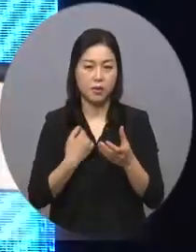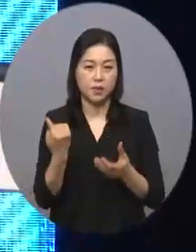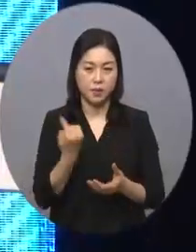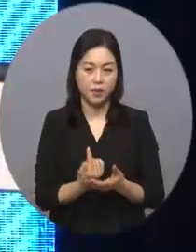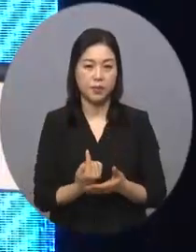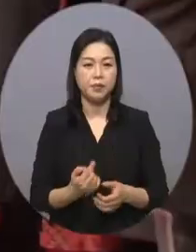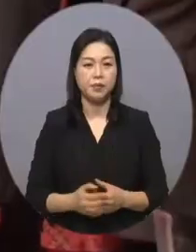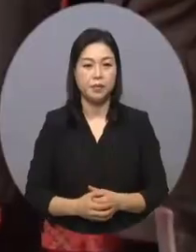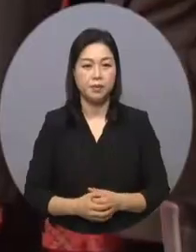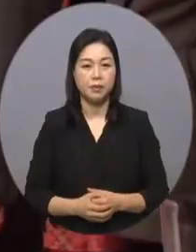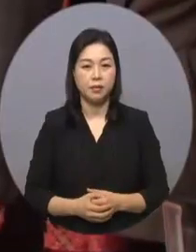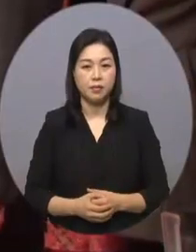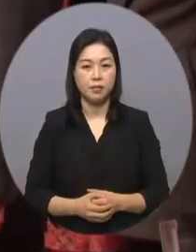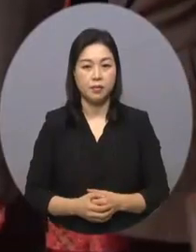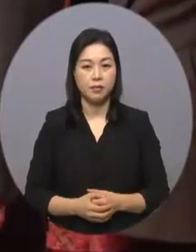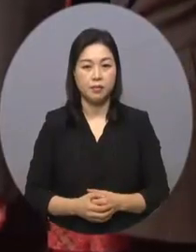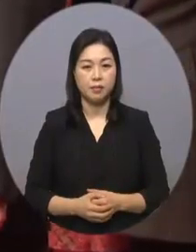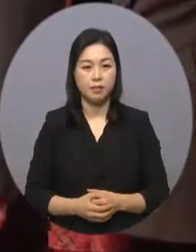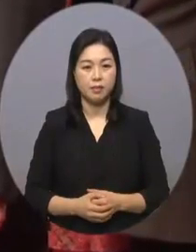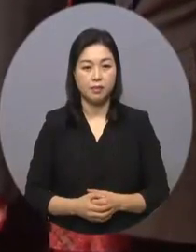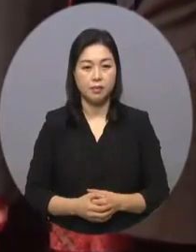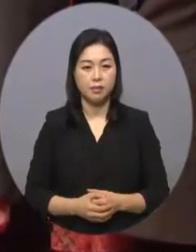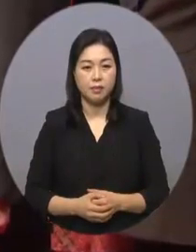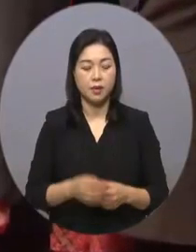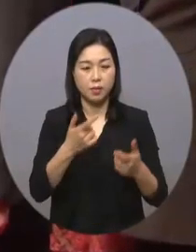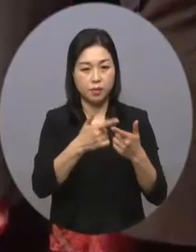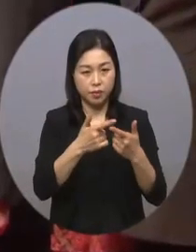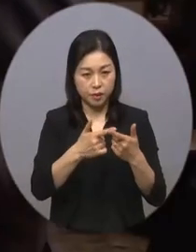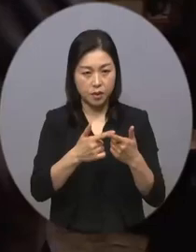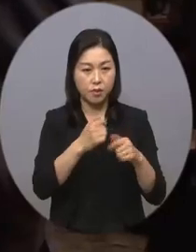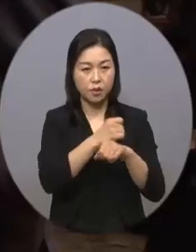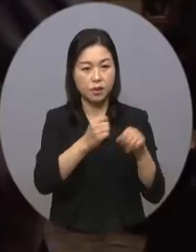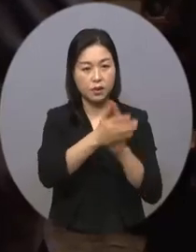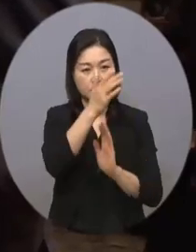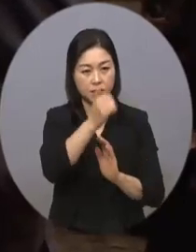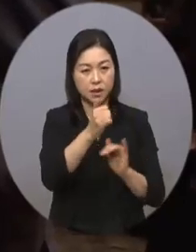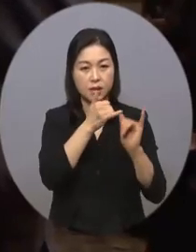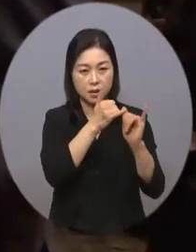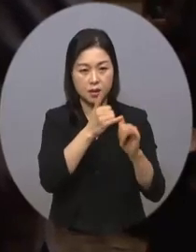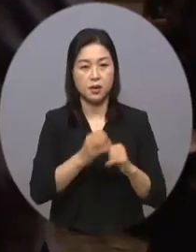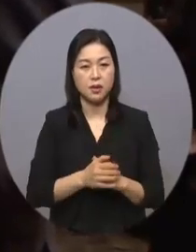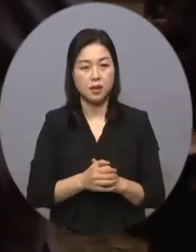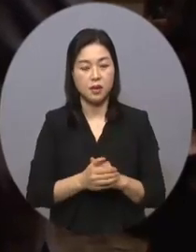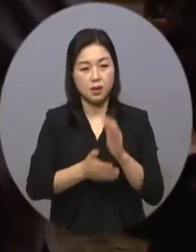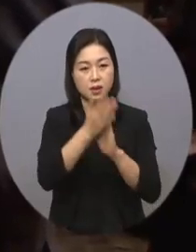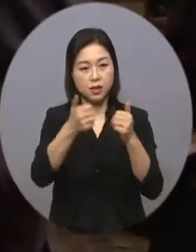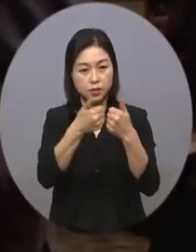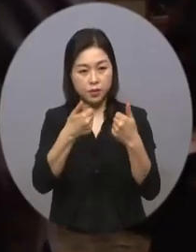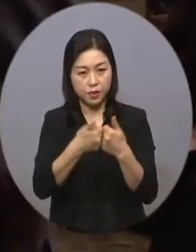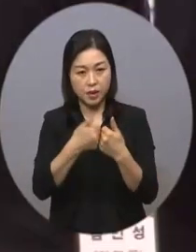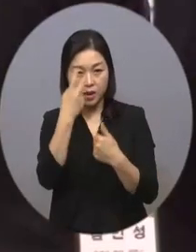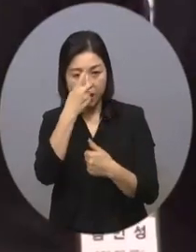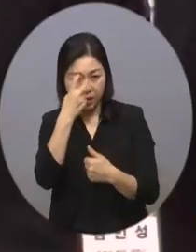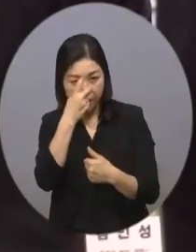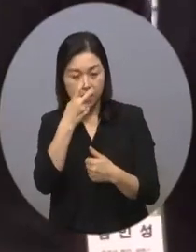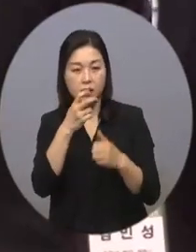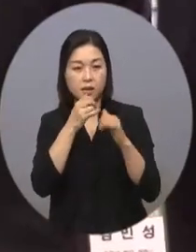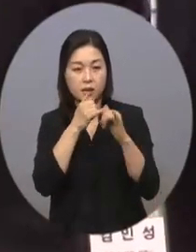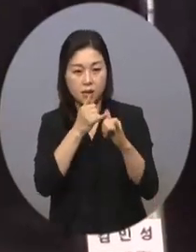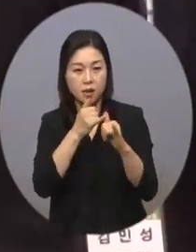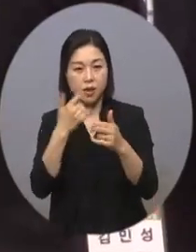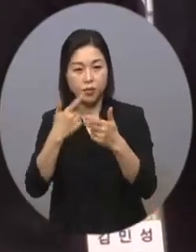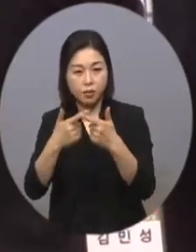왔습니다. 그 밖에도 부산광역시장 표창장을 비롯하여 시의회 의장 감사장, 부산시